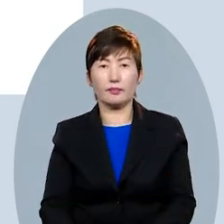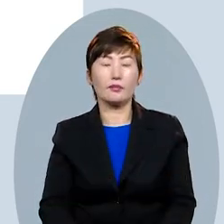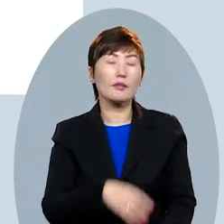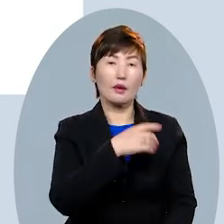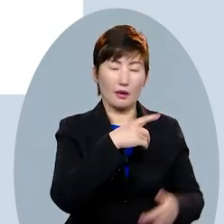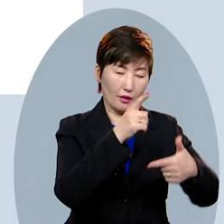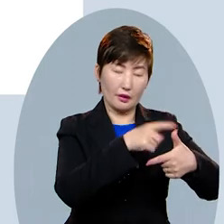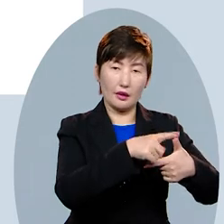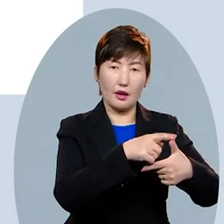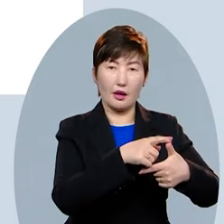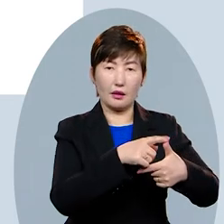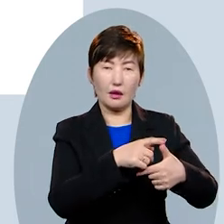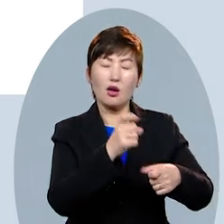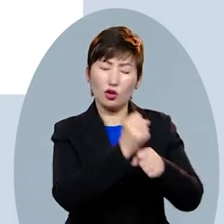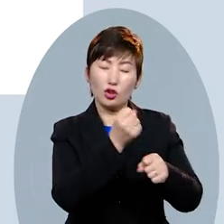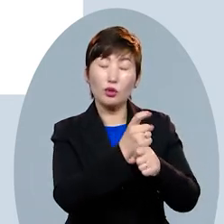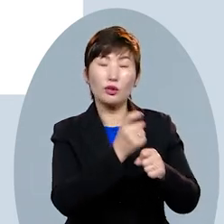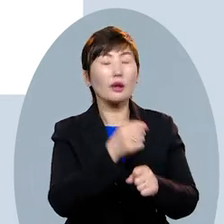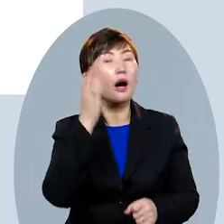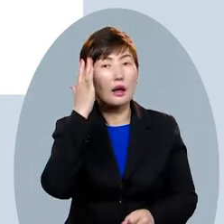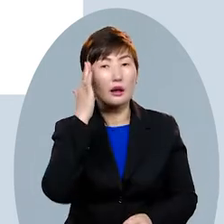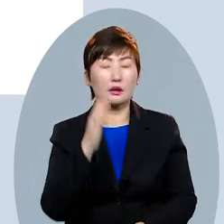За 1-дүгээрт аж төрөх арга ухаанд суралцах нь.